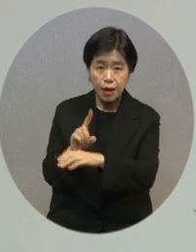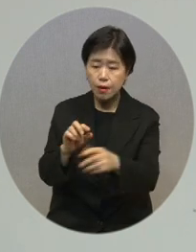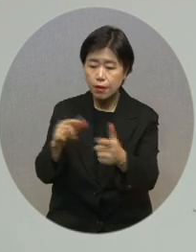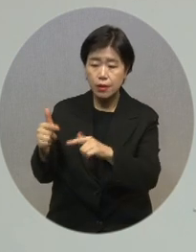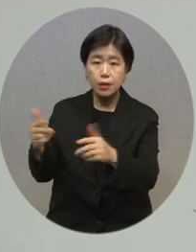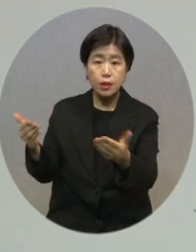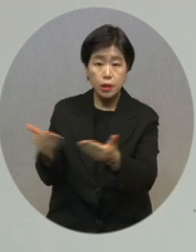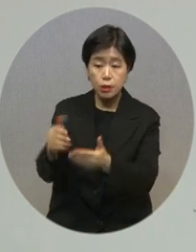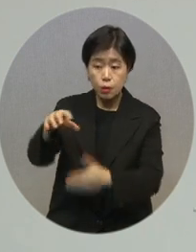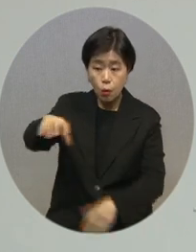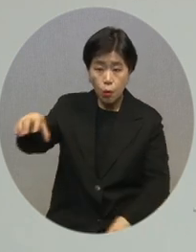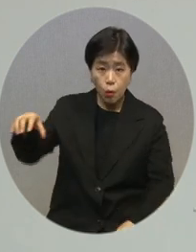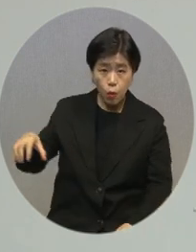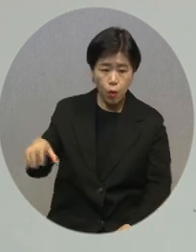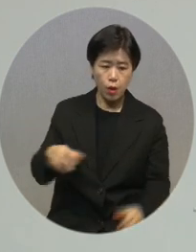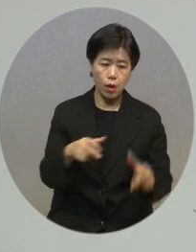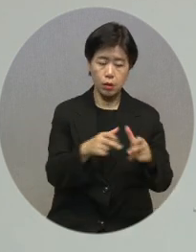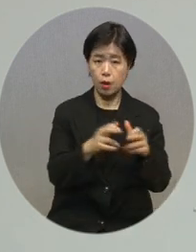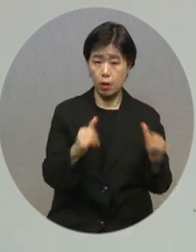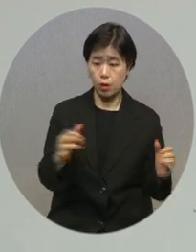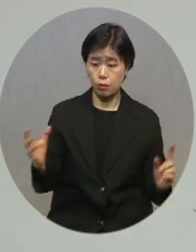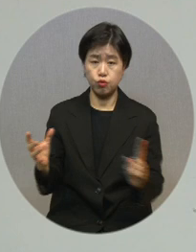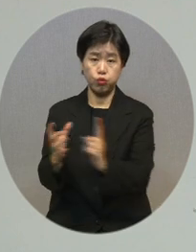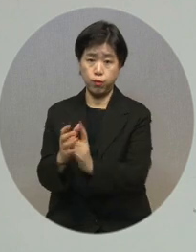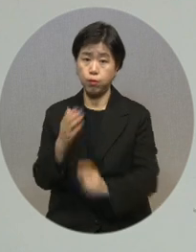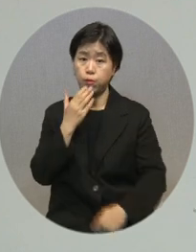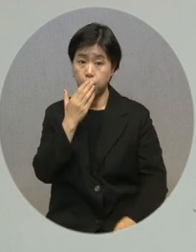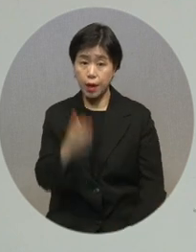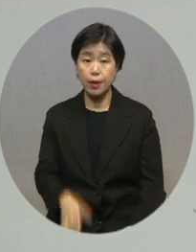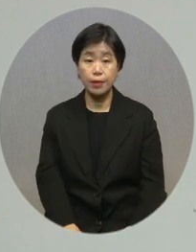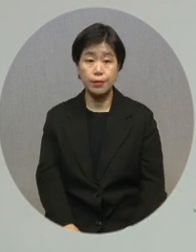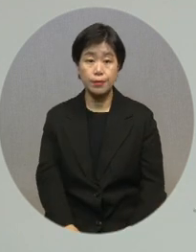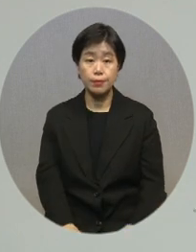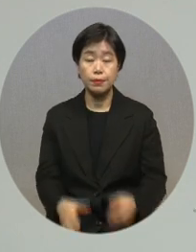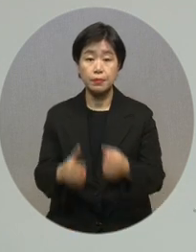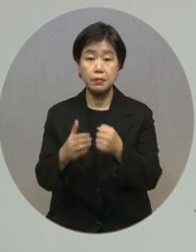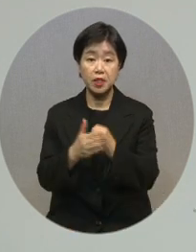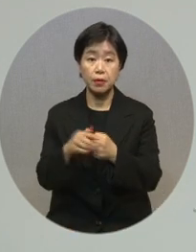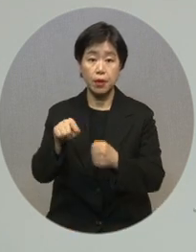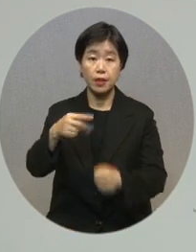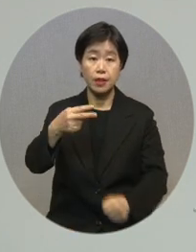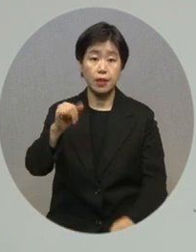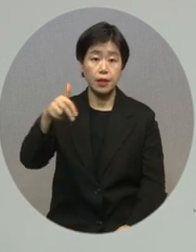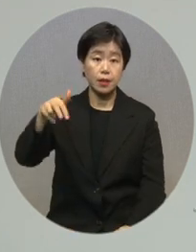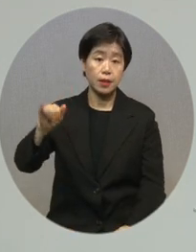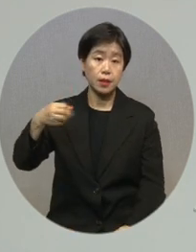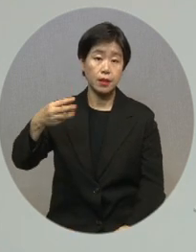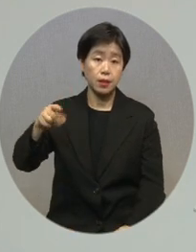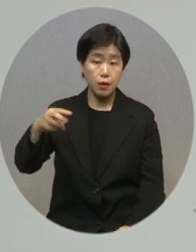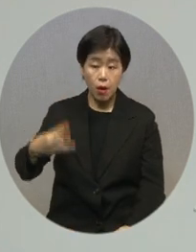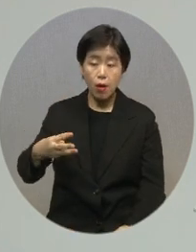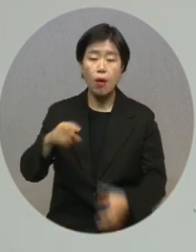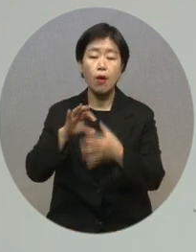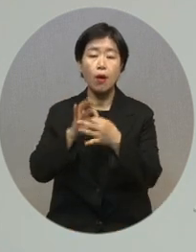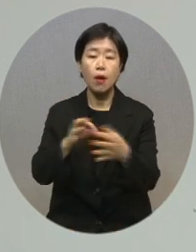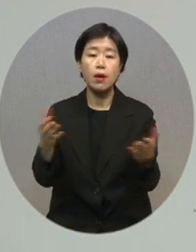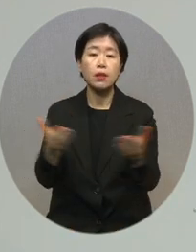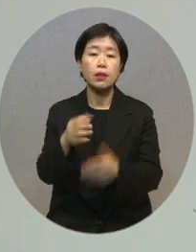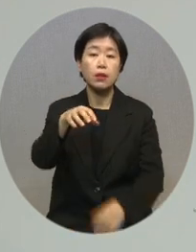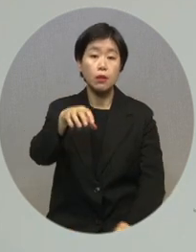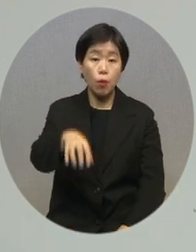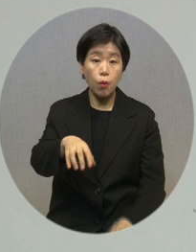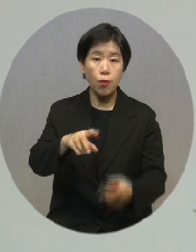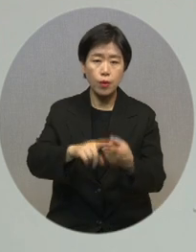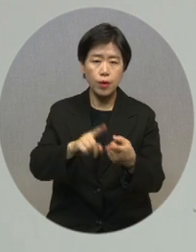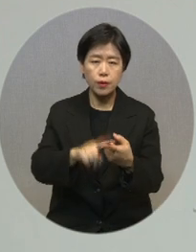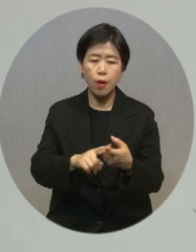장애인들이 도전할 영역이 새로 더 많이 생길 수도 있습니다. 그러네요. 그래서 그런 그 디지털 일자리를 위한 그 직업 훈련을 지금 최근 들어서